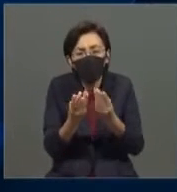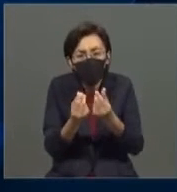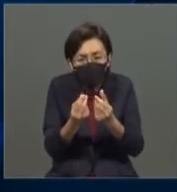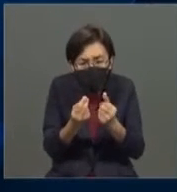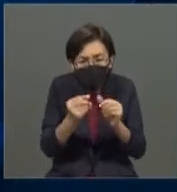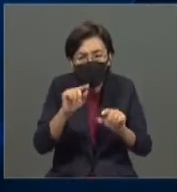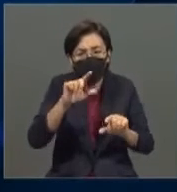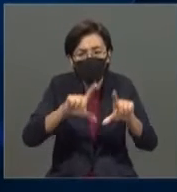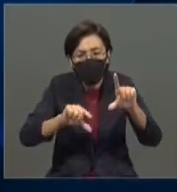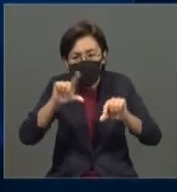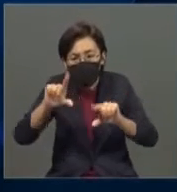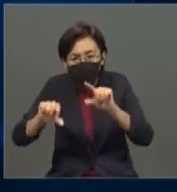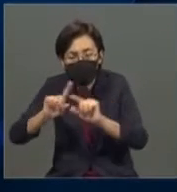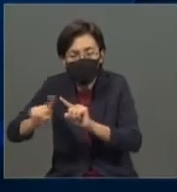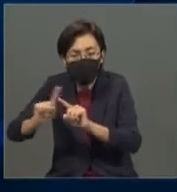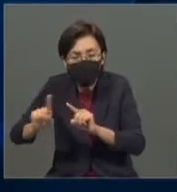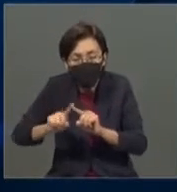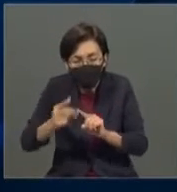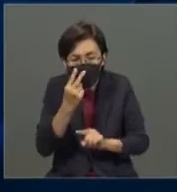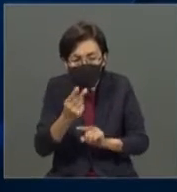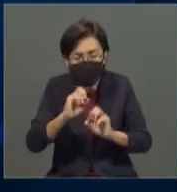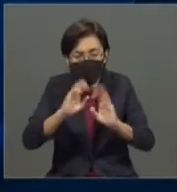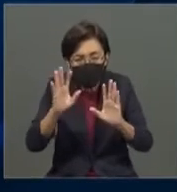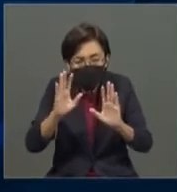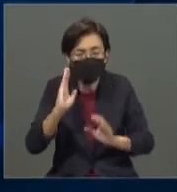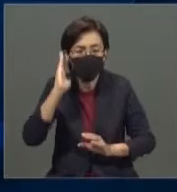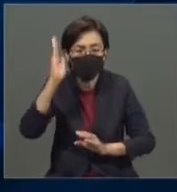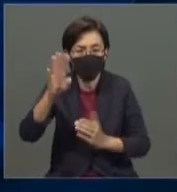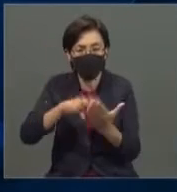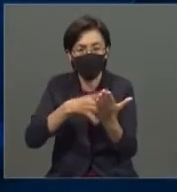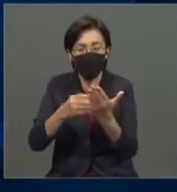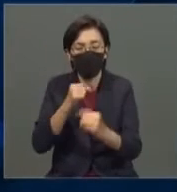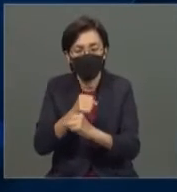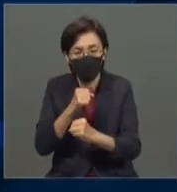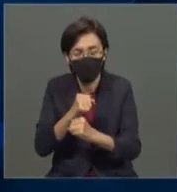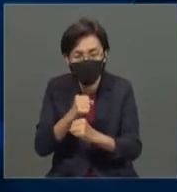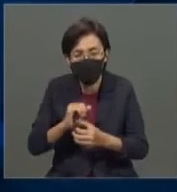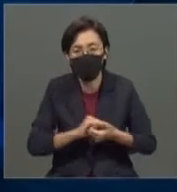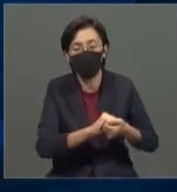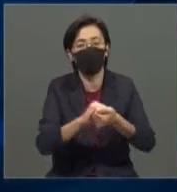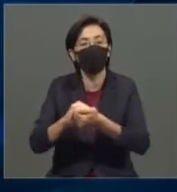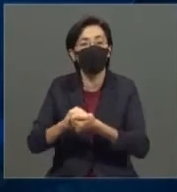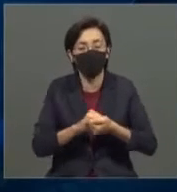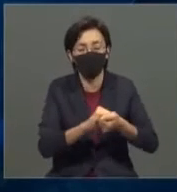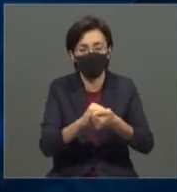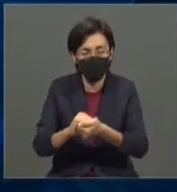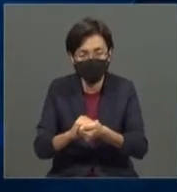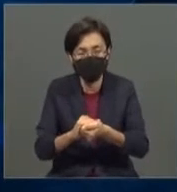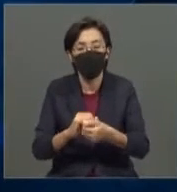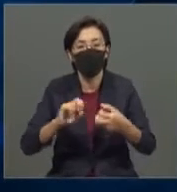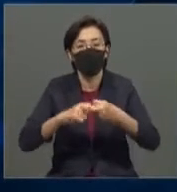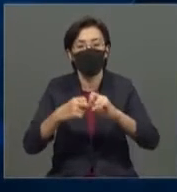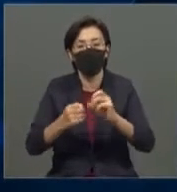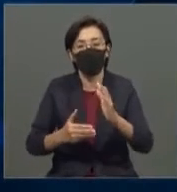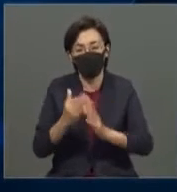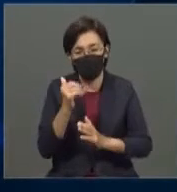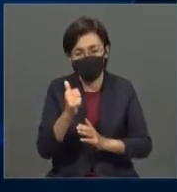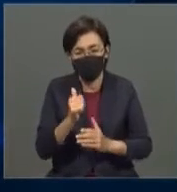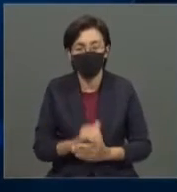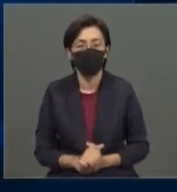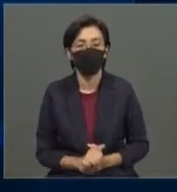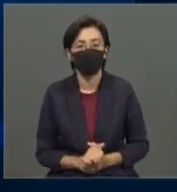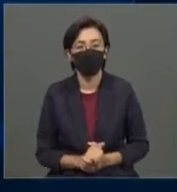ออกมาสู่การปฏิบัติขอความร่วมมือเพื่อเราจะได้ผ่านความทุกข์ยากนี้ไปด้วยกันนะครับมาดูอันดับของ